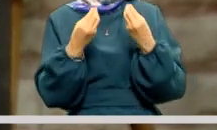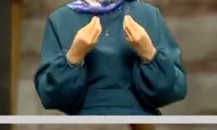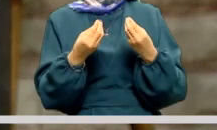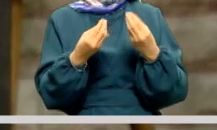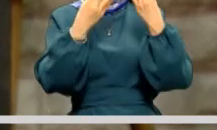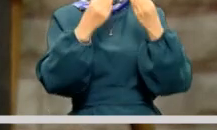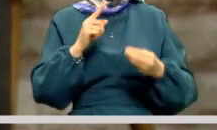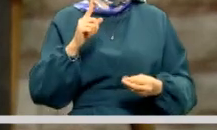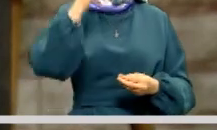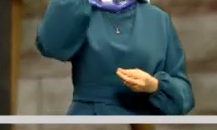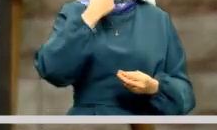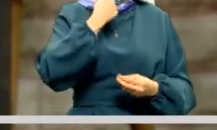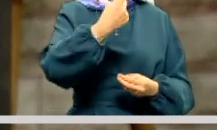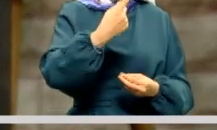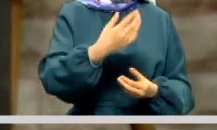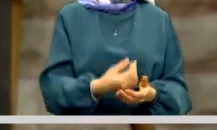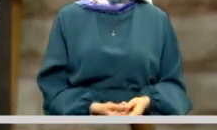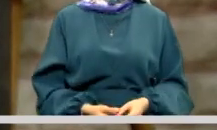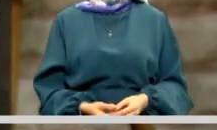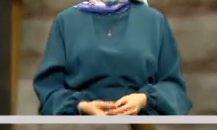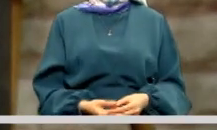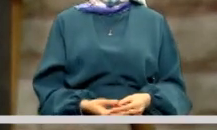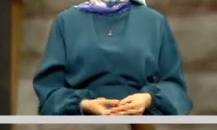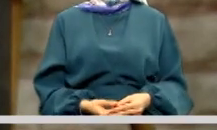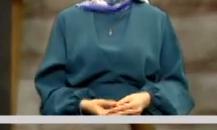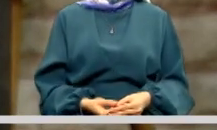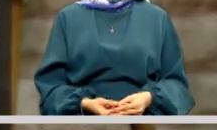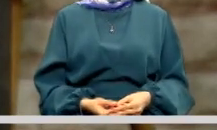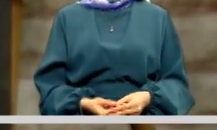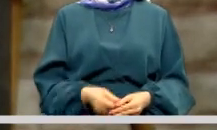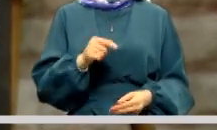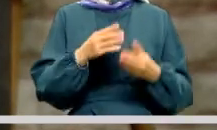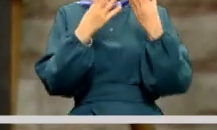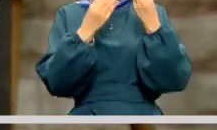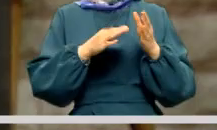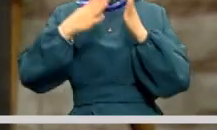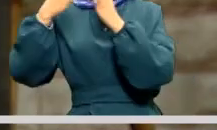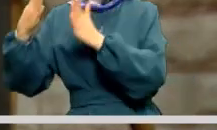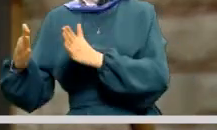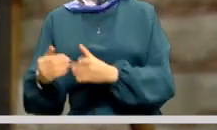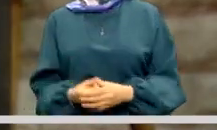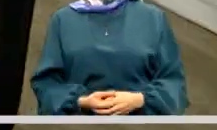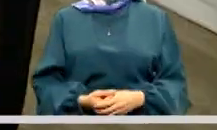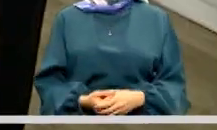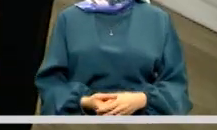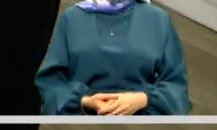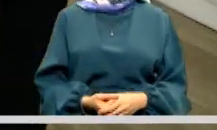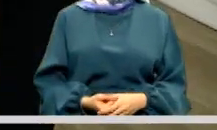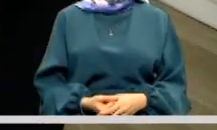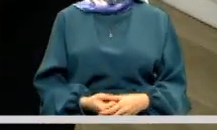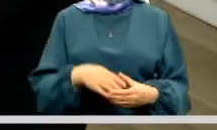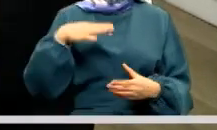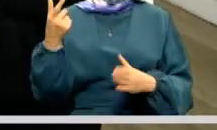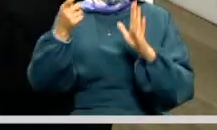müjdele şimdi hal böyle olunca diğer tarafta inek bir başka